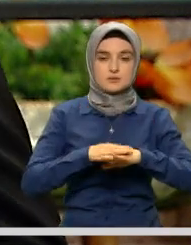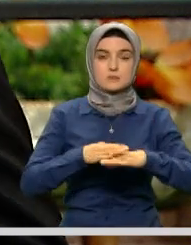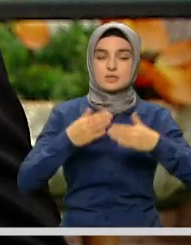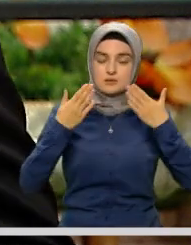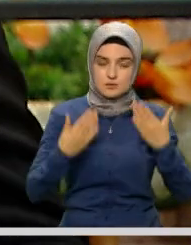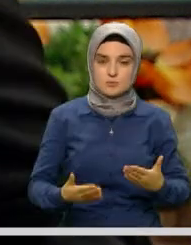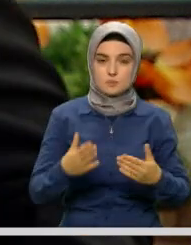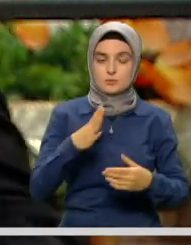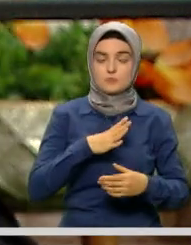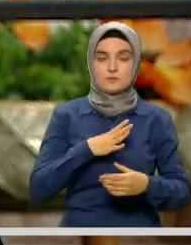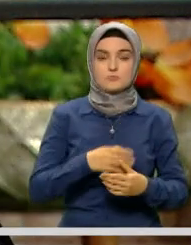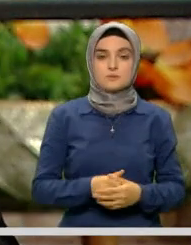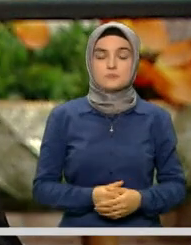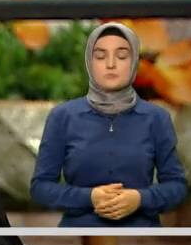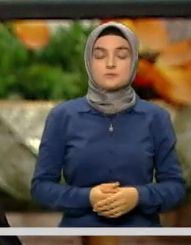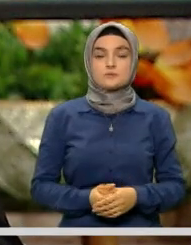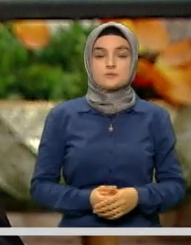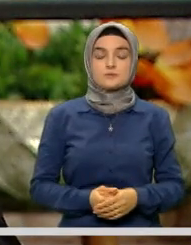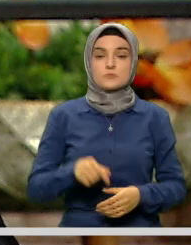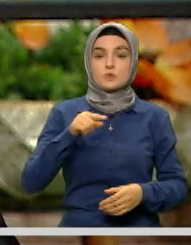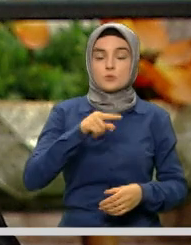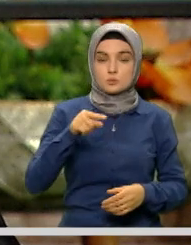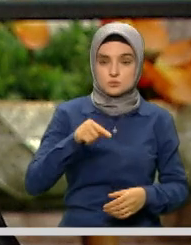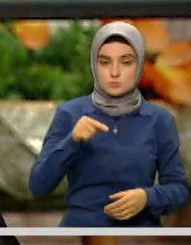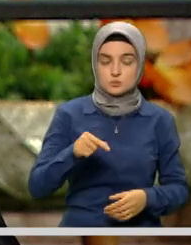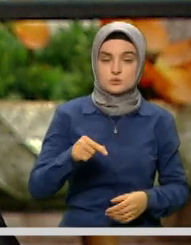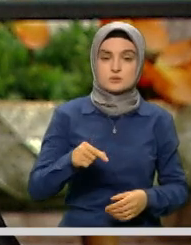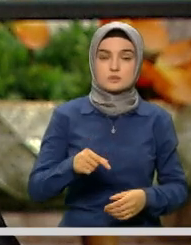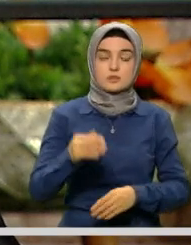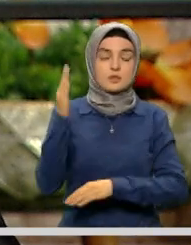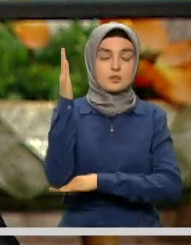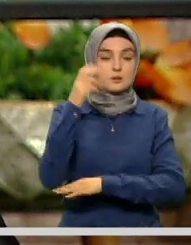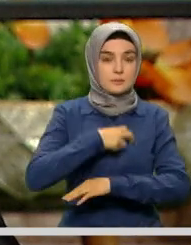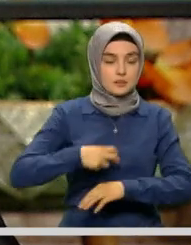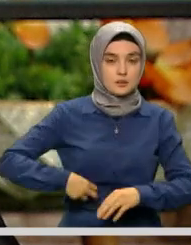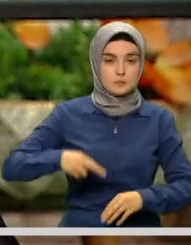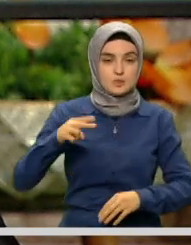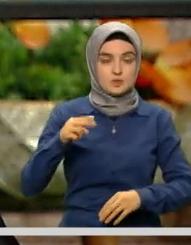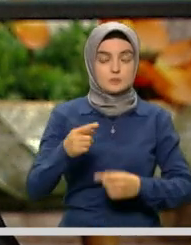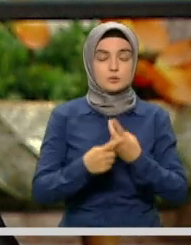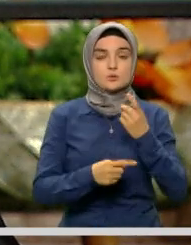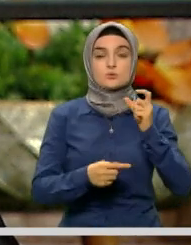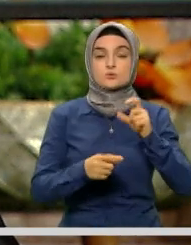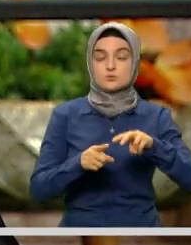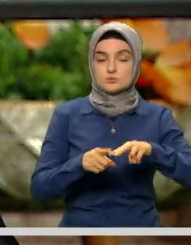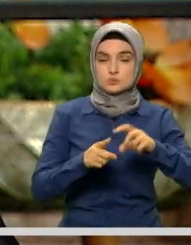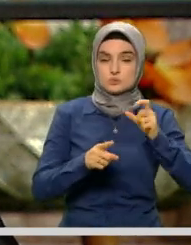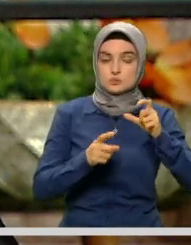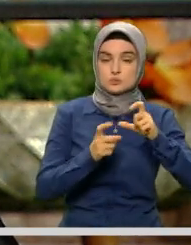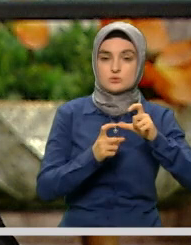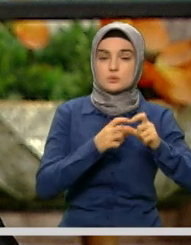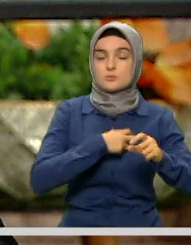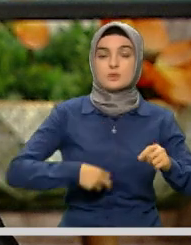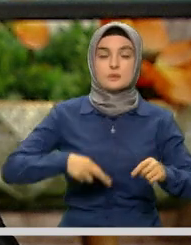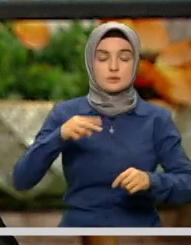burada Ka'b bin Malik aynı Adem Aleyhisselam gibi, Yunus Peygamber gibi bir